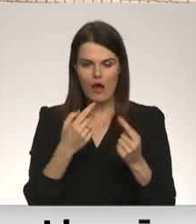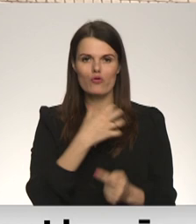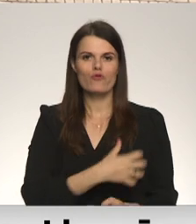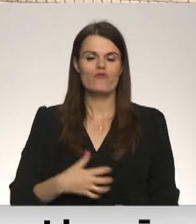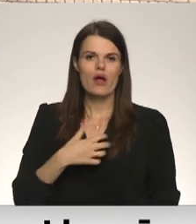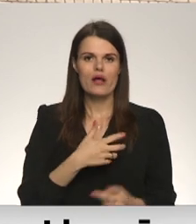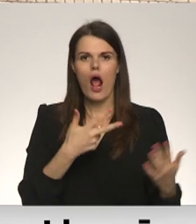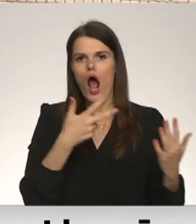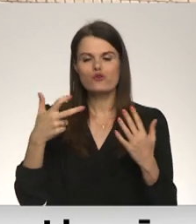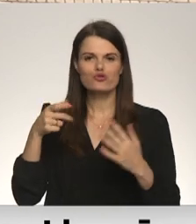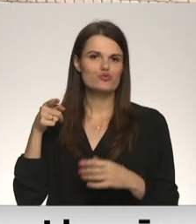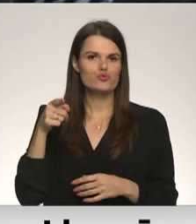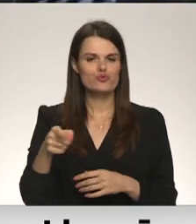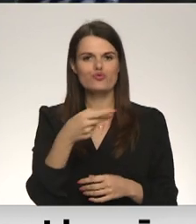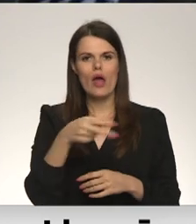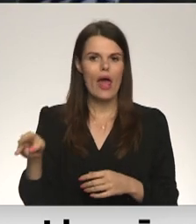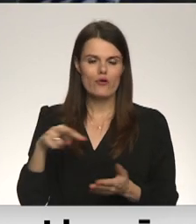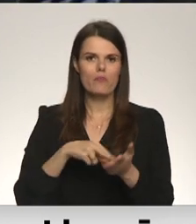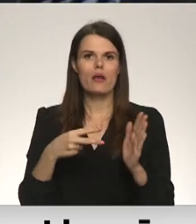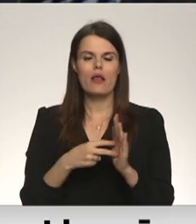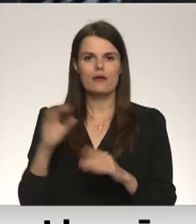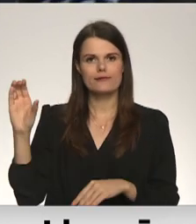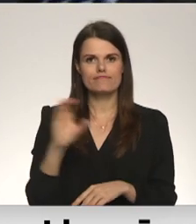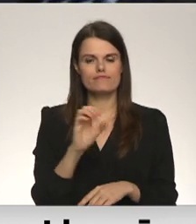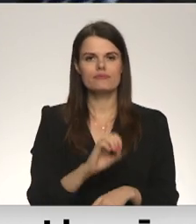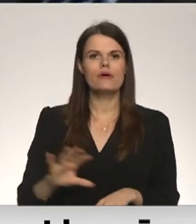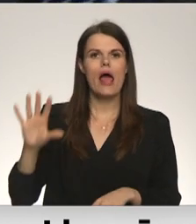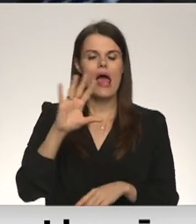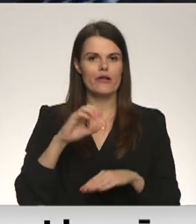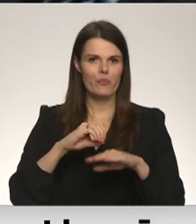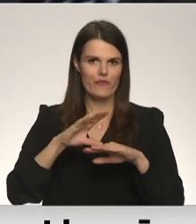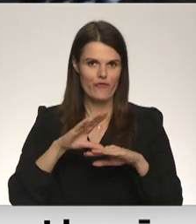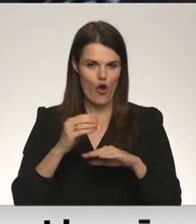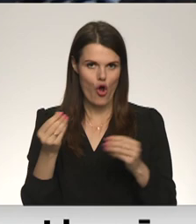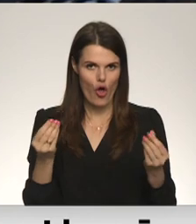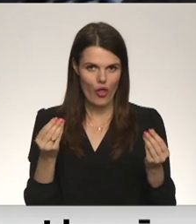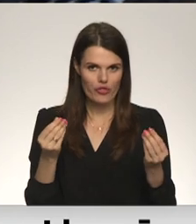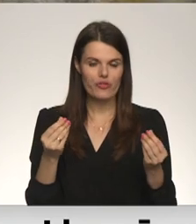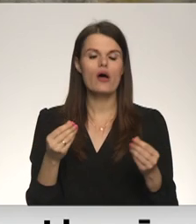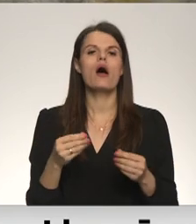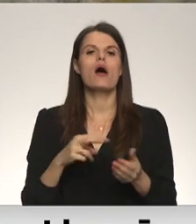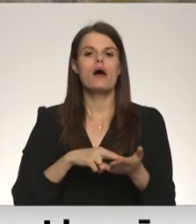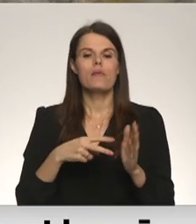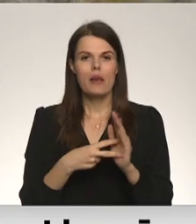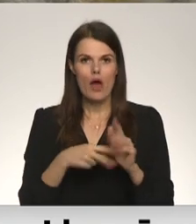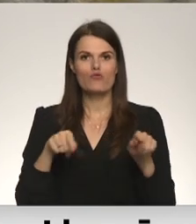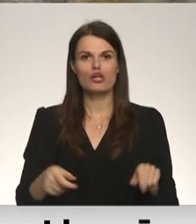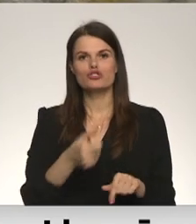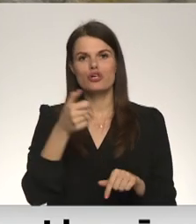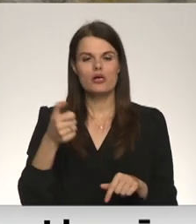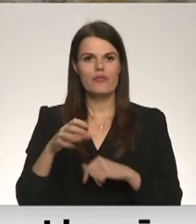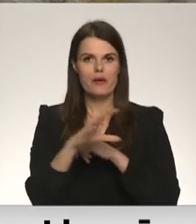vairāk nekā 800 000 eiro, kurus plānots rast Eiropas fondos. Plānots, ka līdz šī gada beigām būs pabeigti